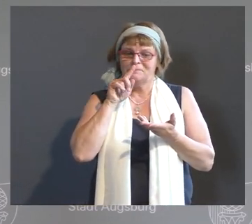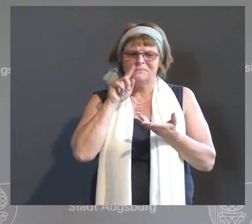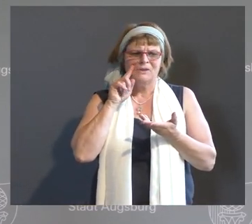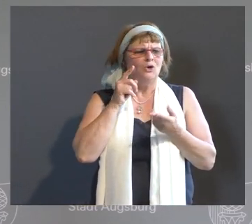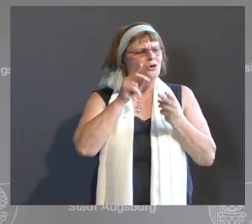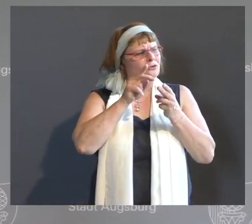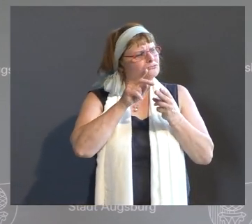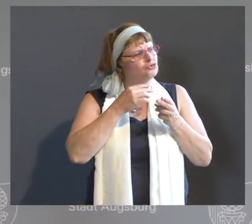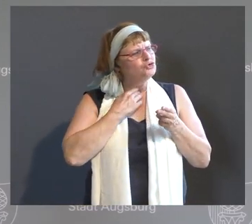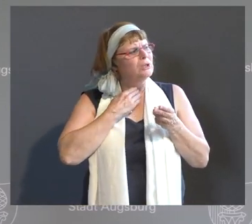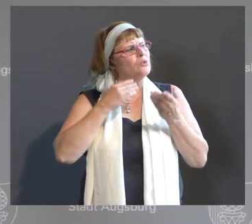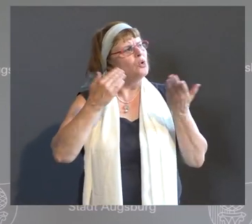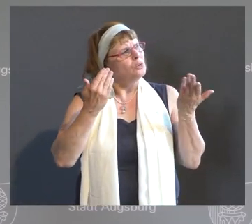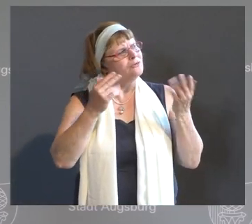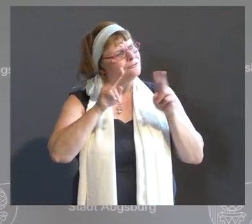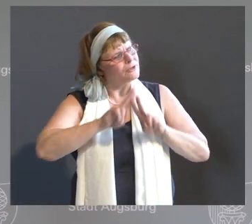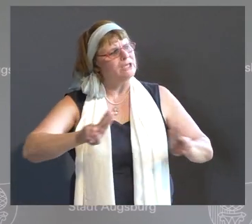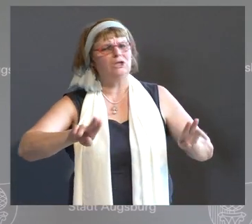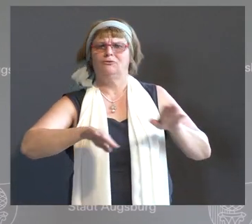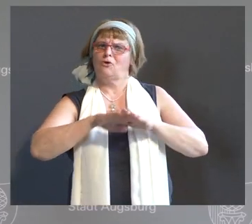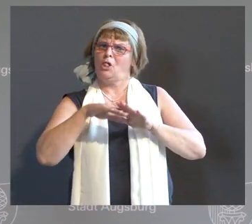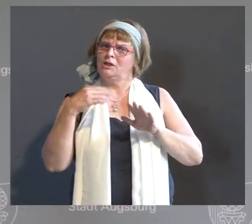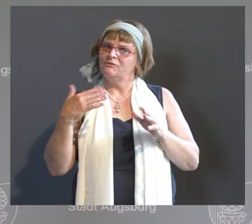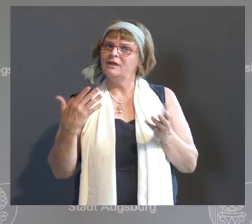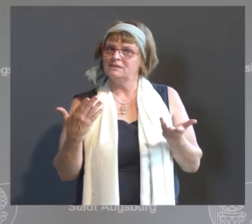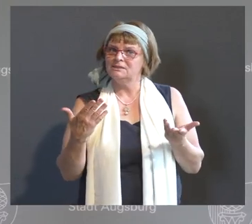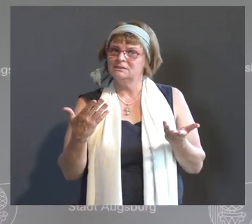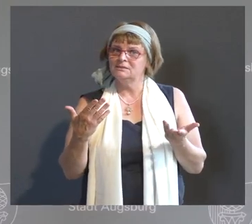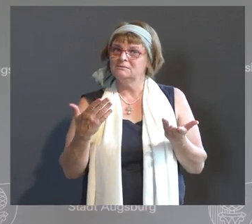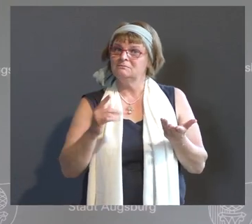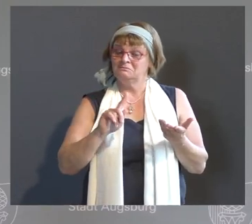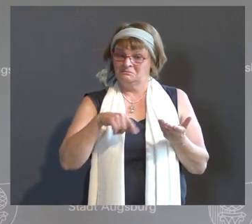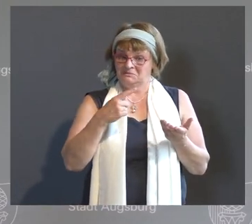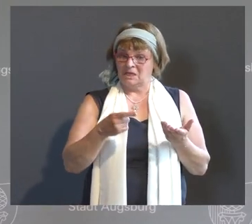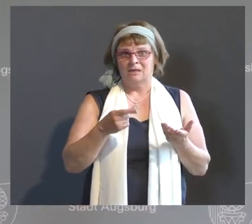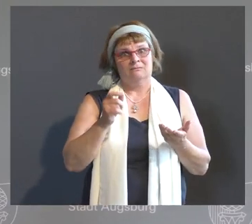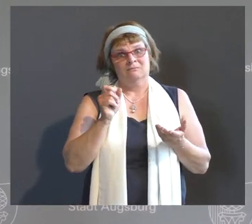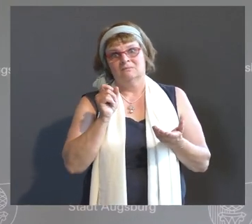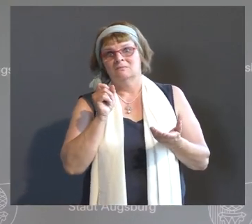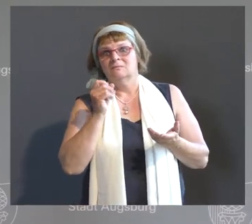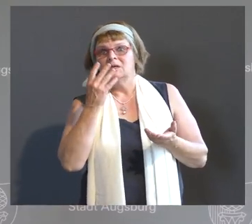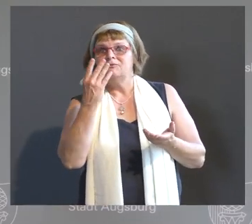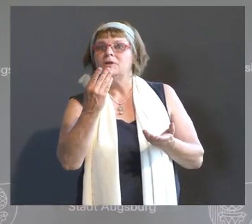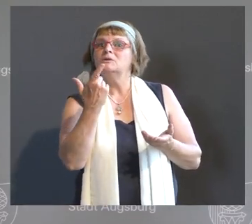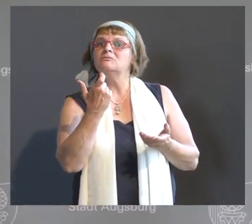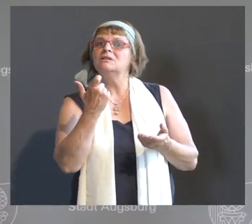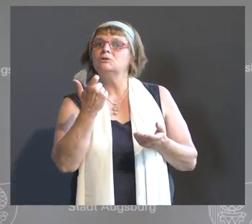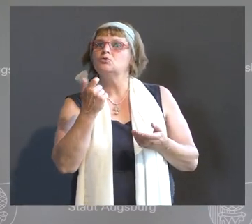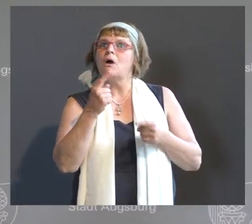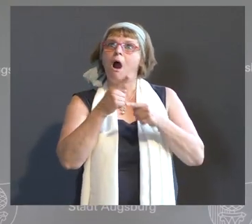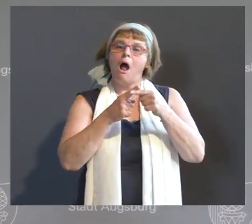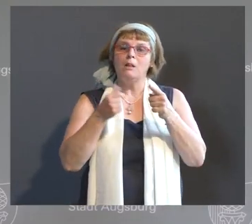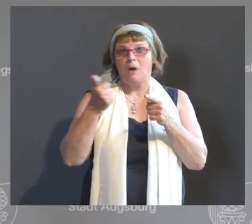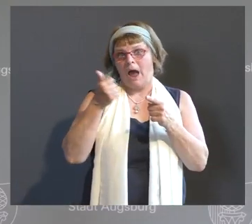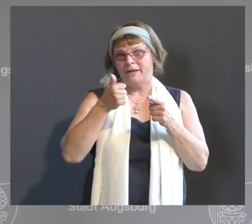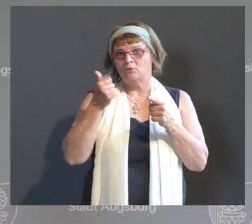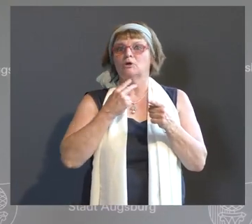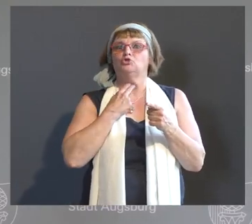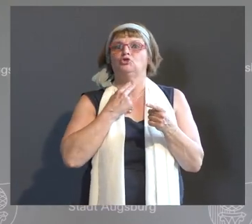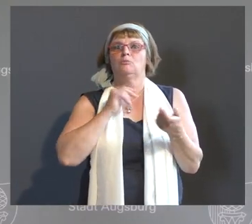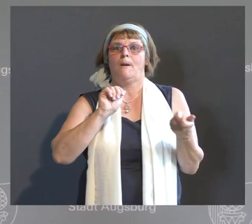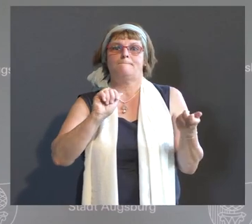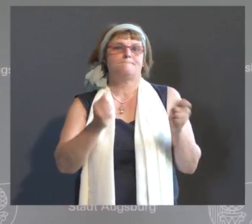glaube ich, die Wahrnehmung von allen. Und um 12:15, 12:30 kippte diese Stimmung. Die Außengastronomie schloss.